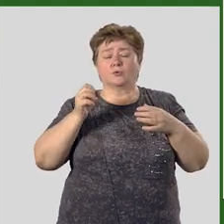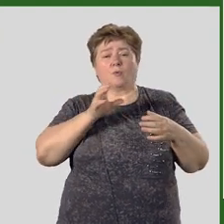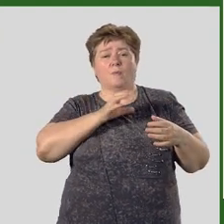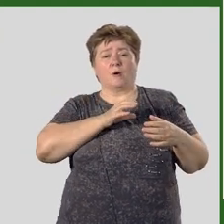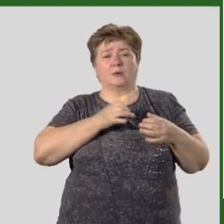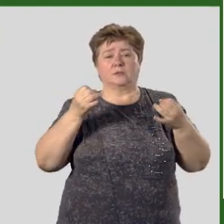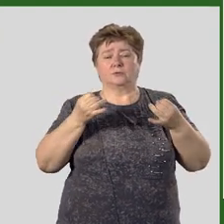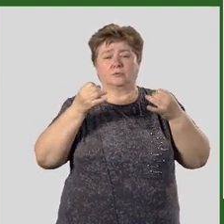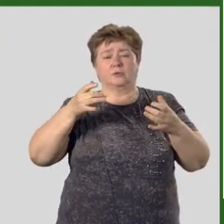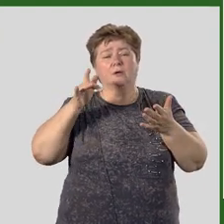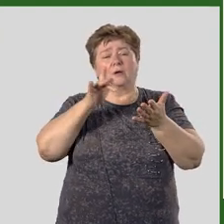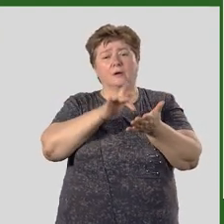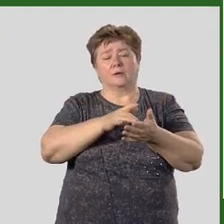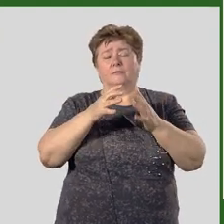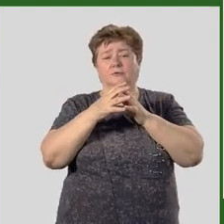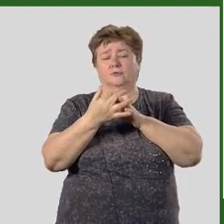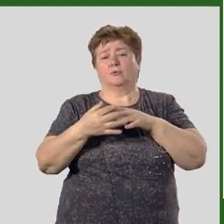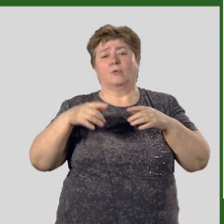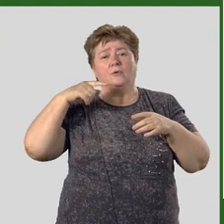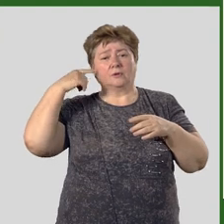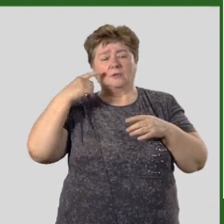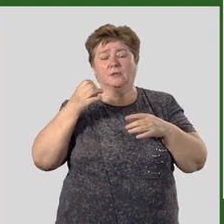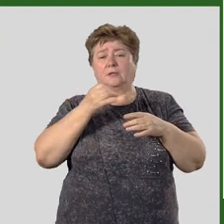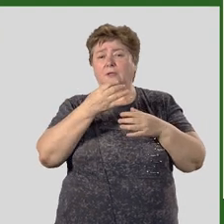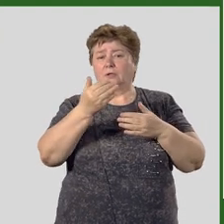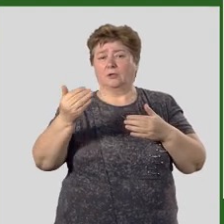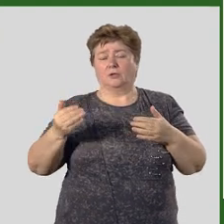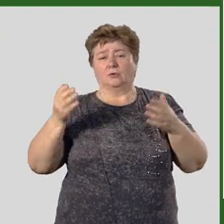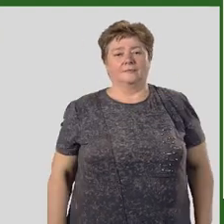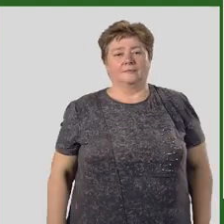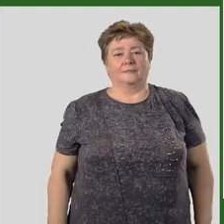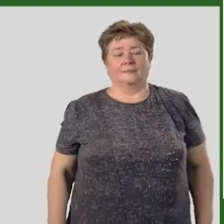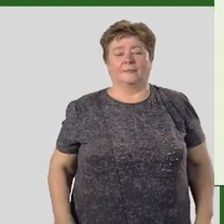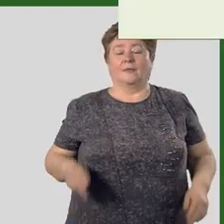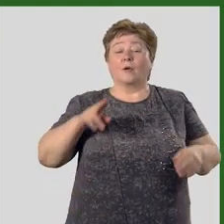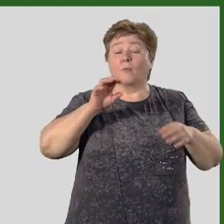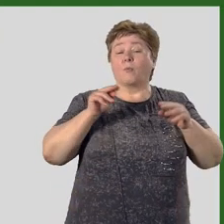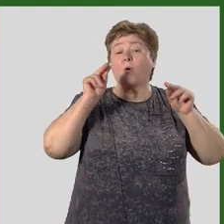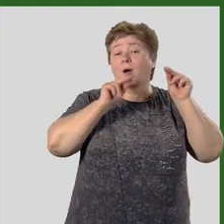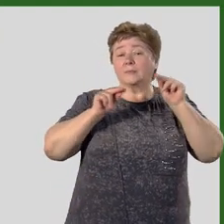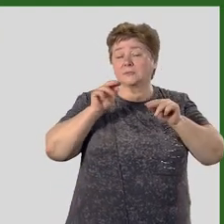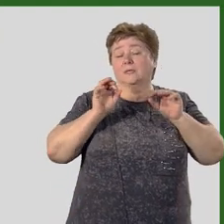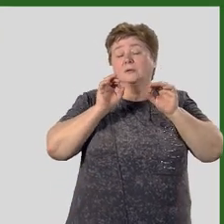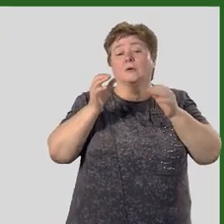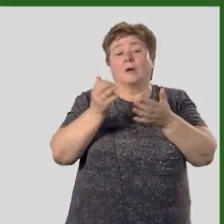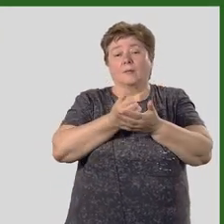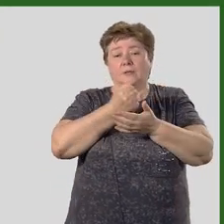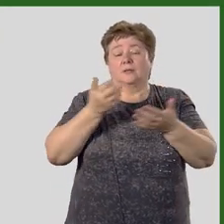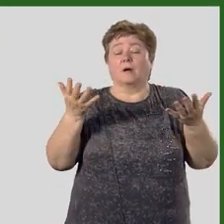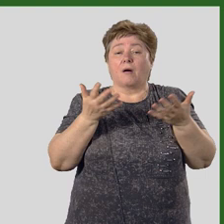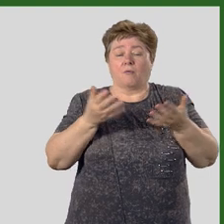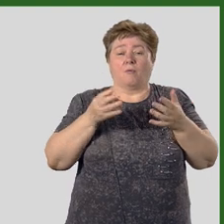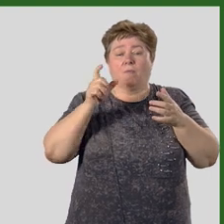богатой истории городов, сел Кыргызстана и ее жителях. По описанию определите, о